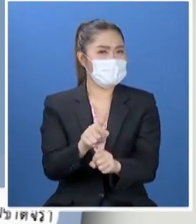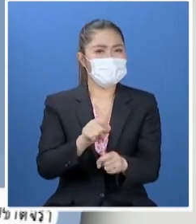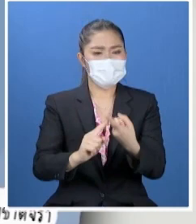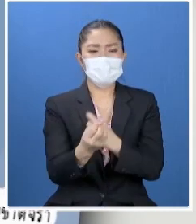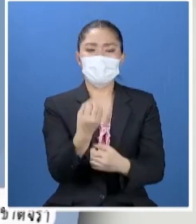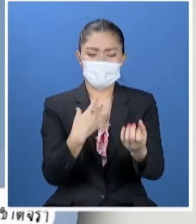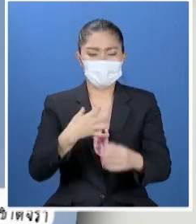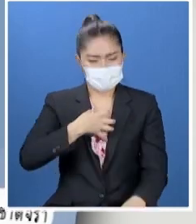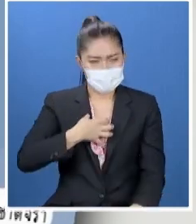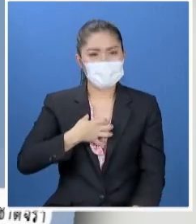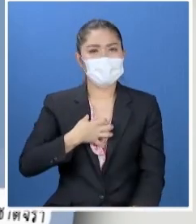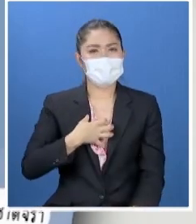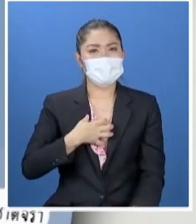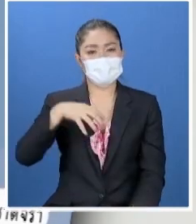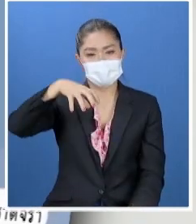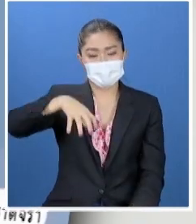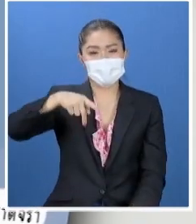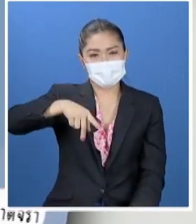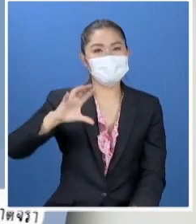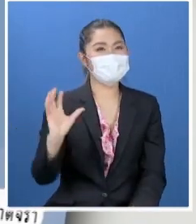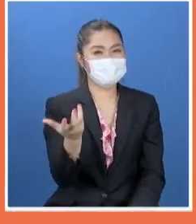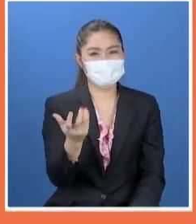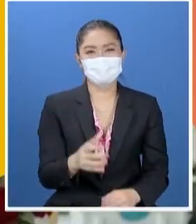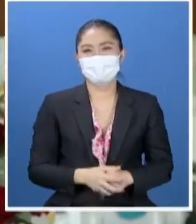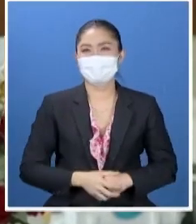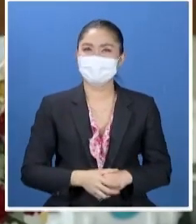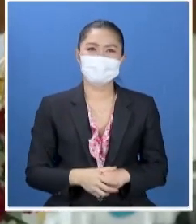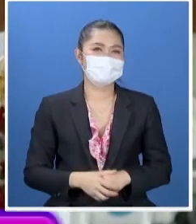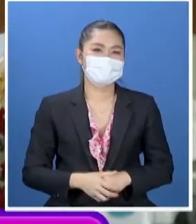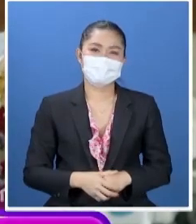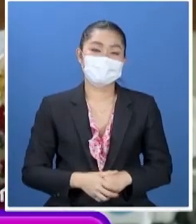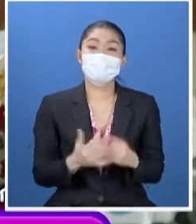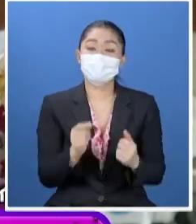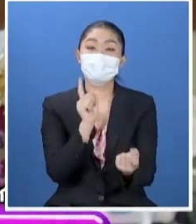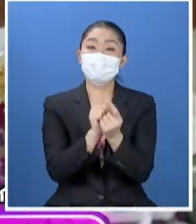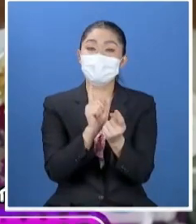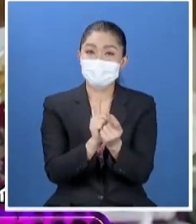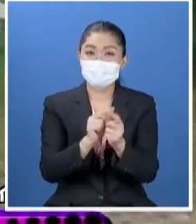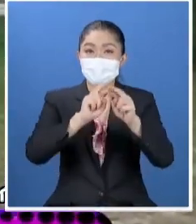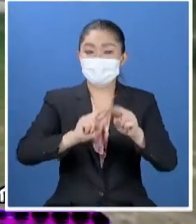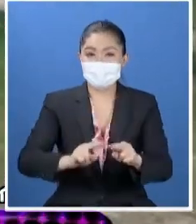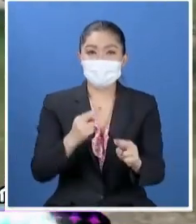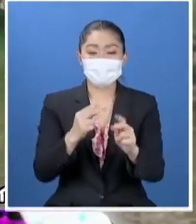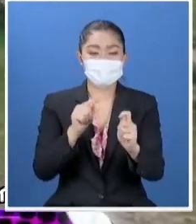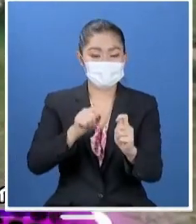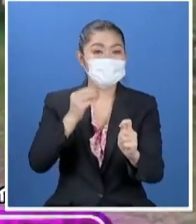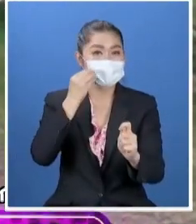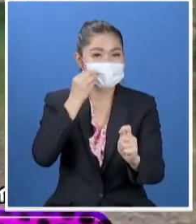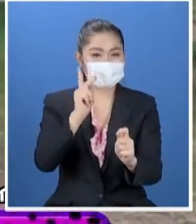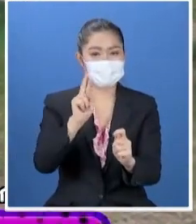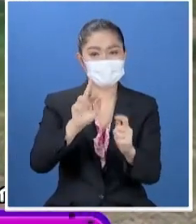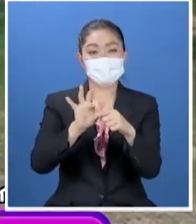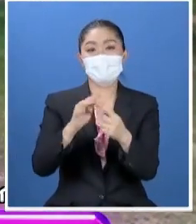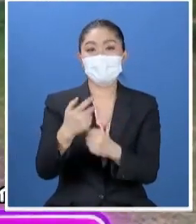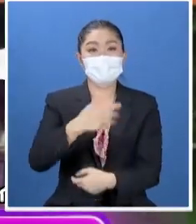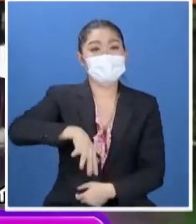คนต้องการค่ะพิษณุโลกไปกันเลยค่ะหากคุณได้มาเยือนที่ร้านเสบียงนาตำบลบ้านกลางอำเภอเมืองพิษณุ